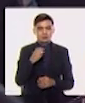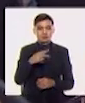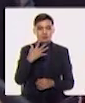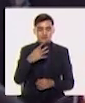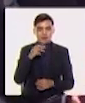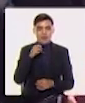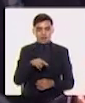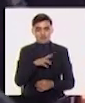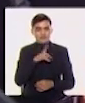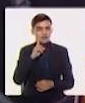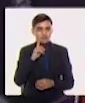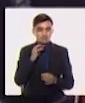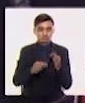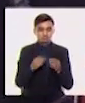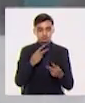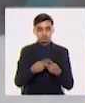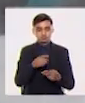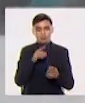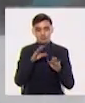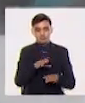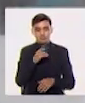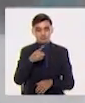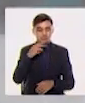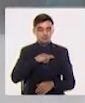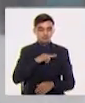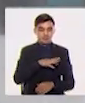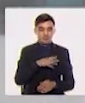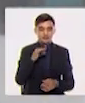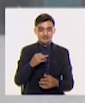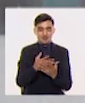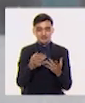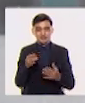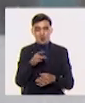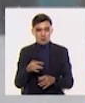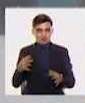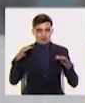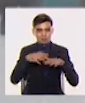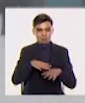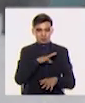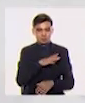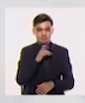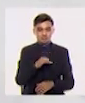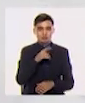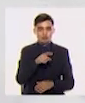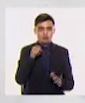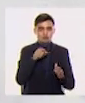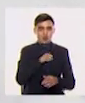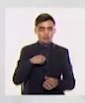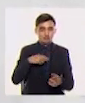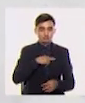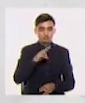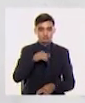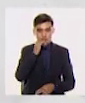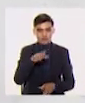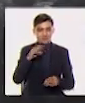25 ақпанда уақытша тергеу изоляторында қайтыс болған еді. Артынша бірнеше аймақта белсенділер жиналып, Дулат Ағаділдің өз өлімімен